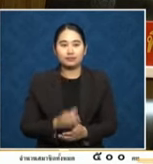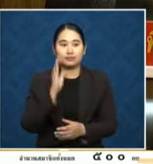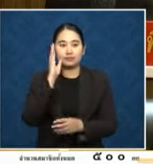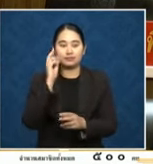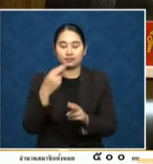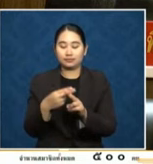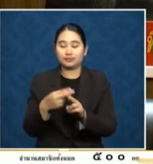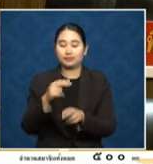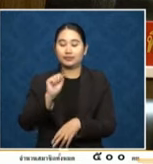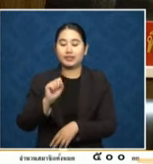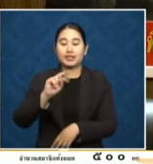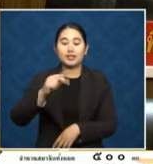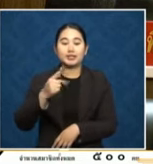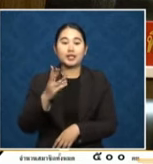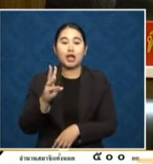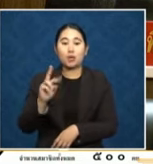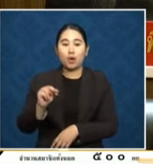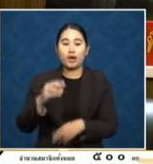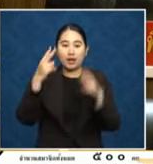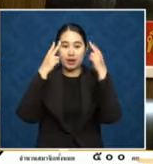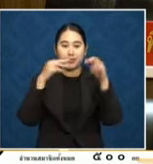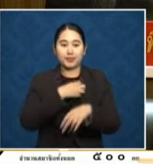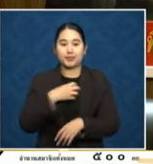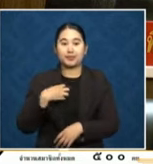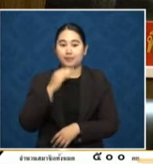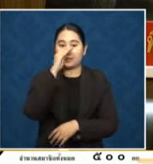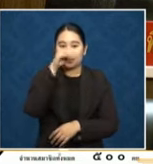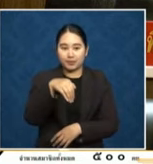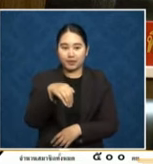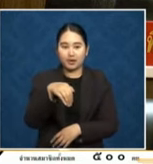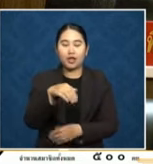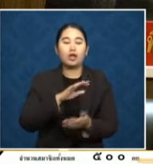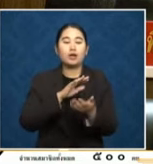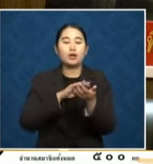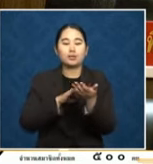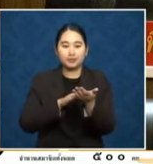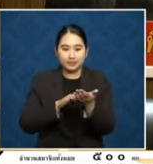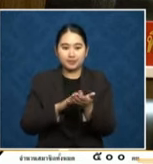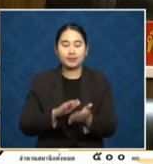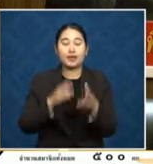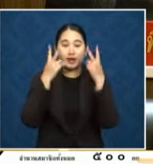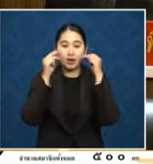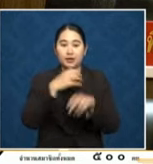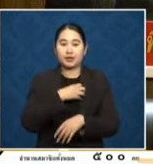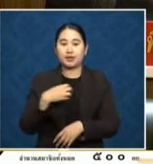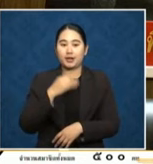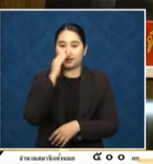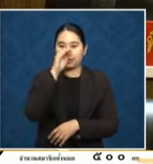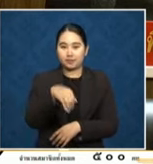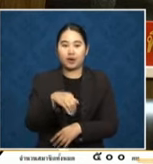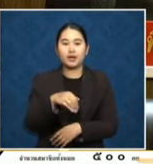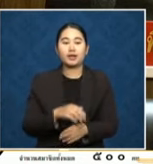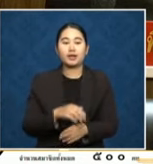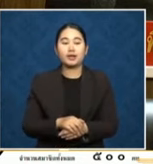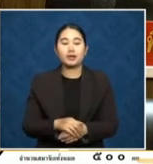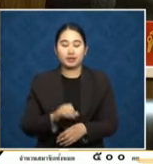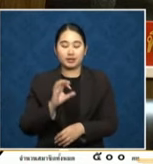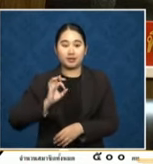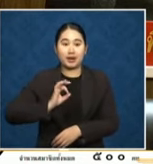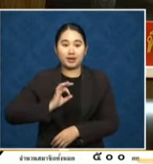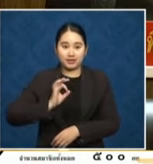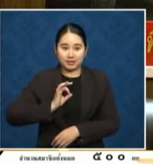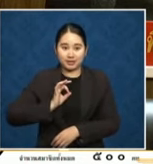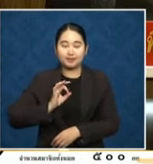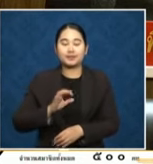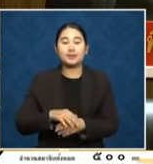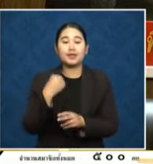ายสุวรรณพรหมวงศ์นายกเทศมนตรีตำบลบุญทลิกโทษค่ะนายกเทศมนตรีตำบลคอแลนสมาชิกสภาเทศบาล